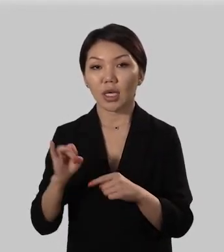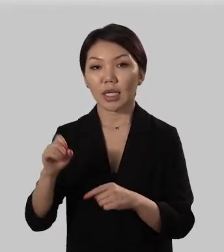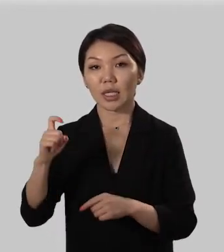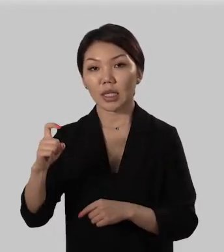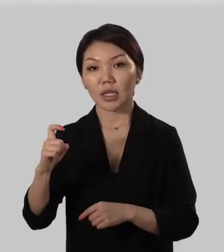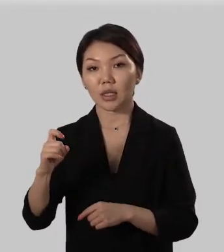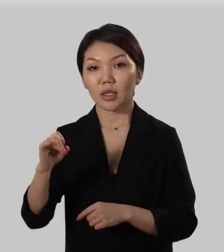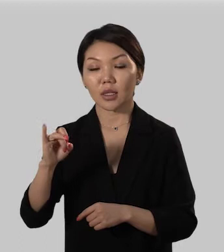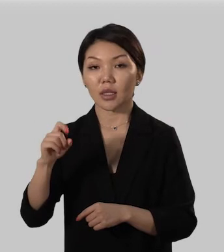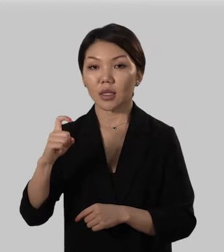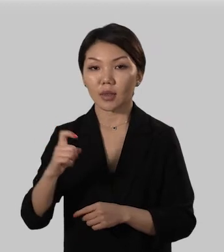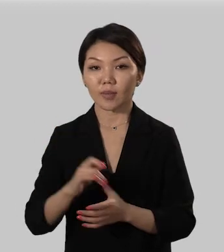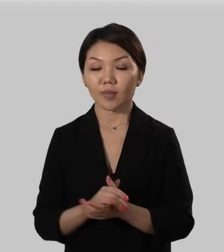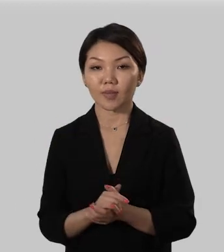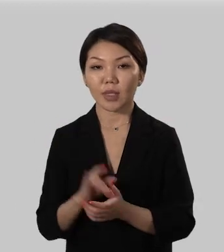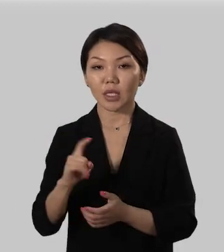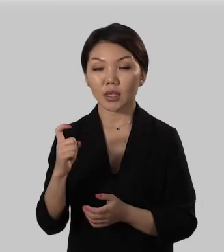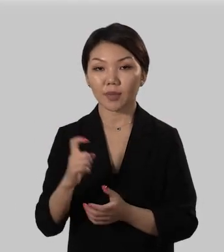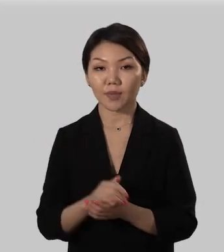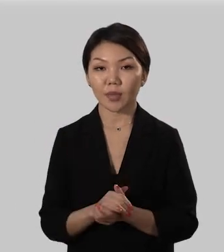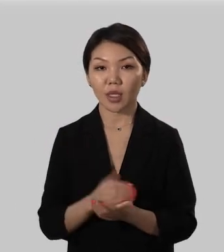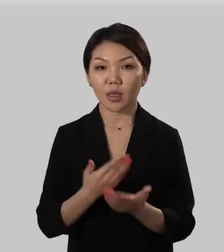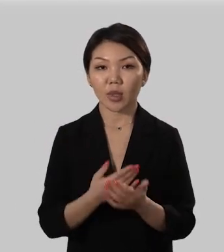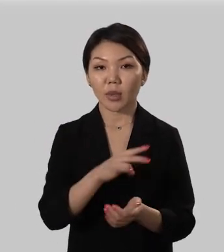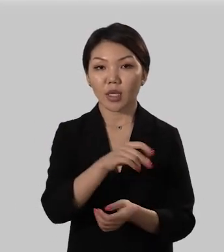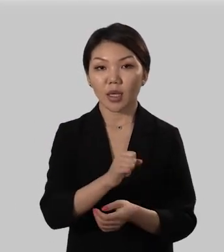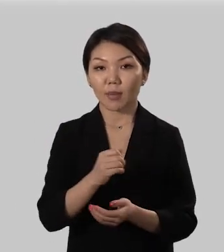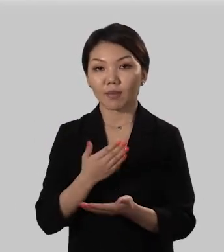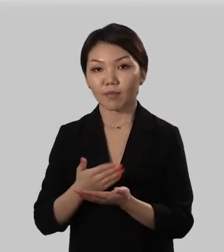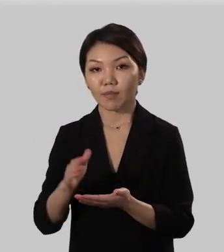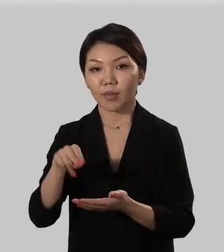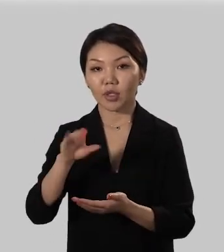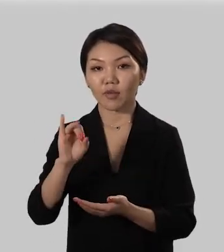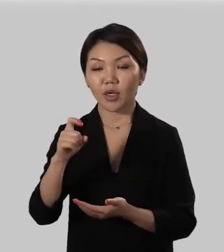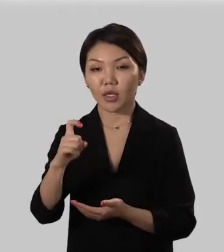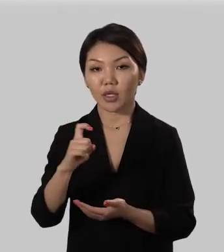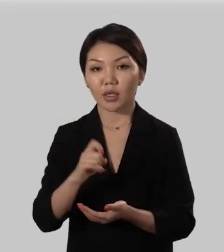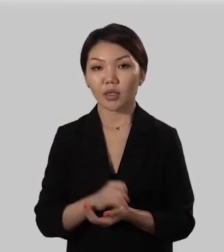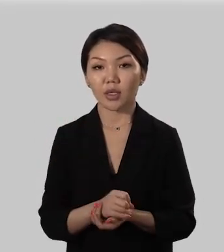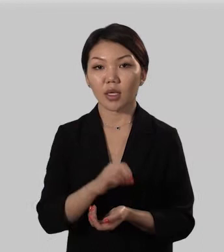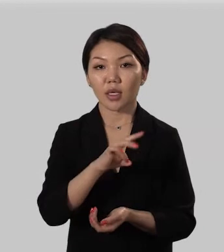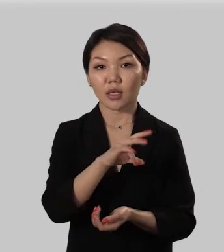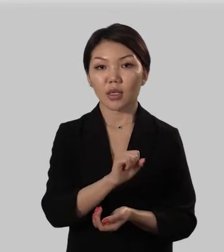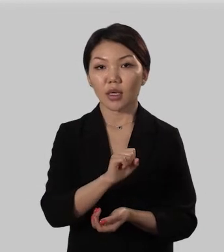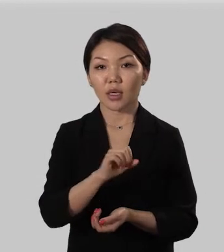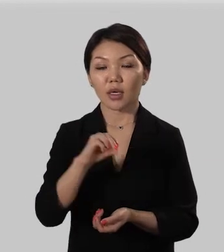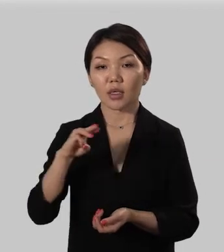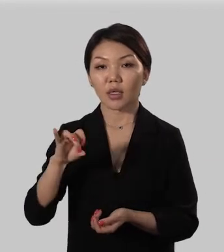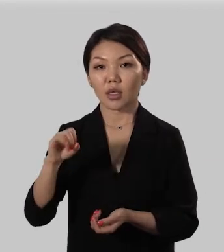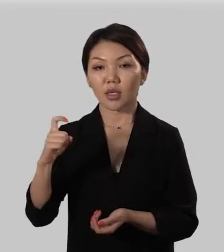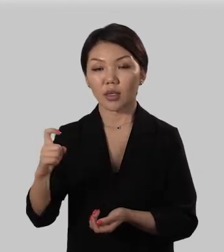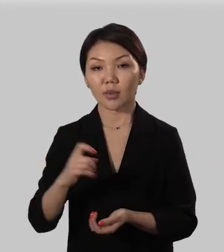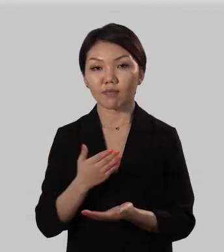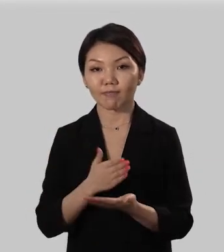их на двоих на троих на шестерых будьте внимательны